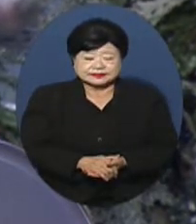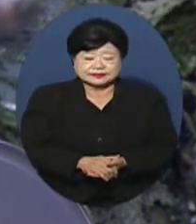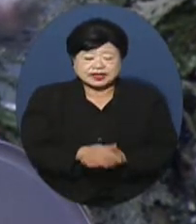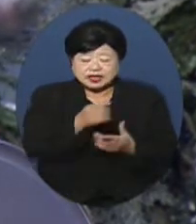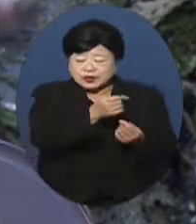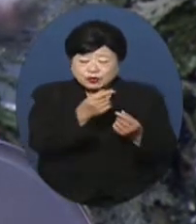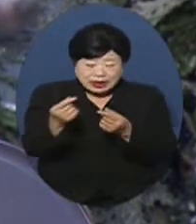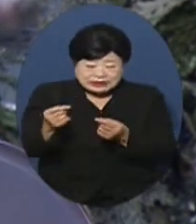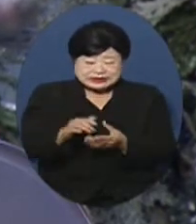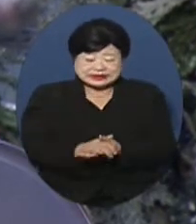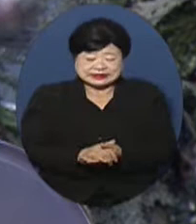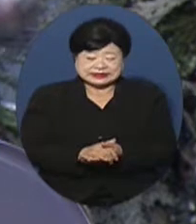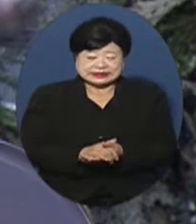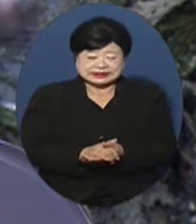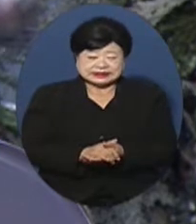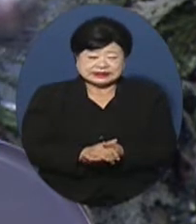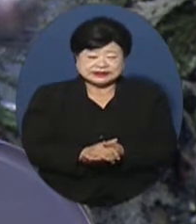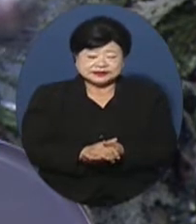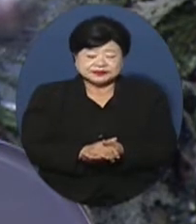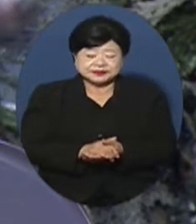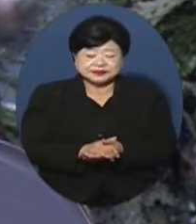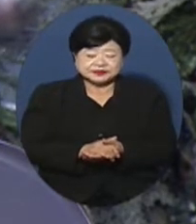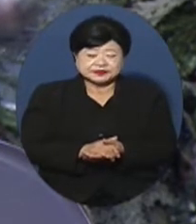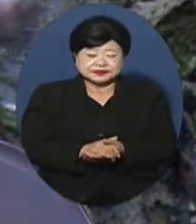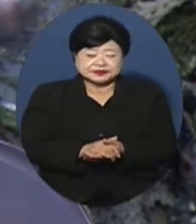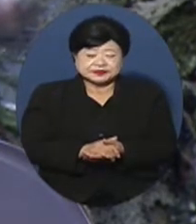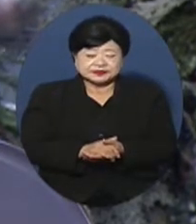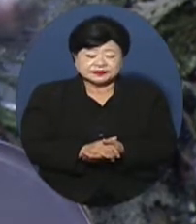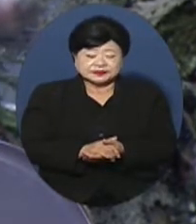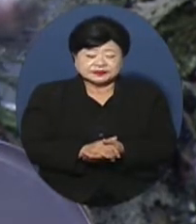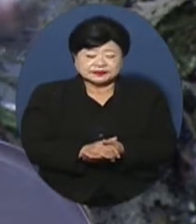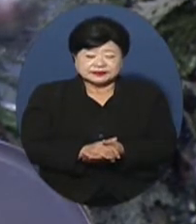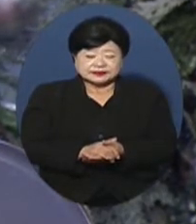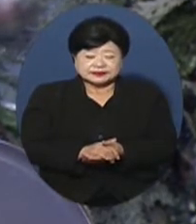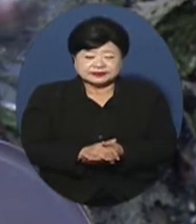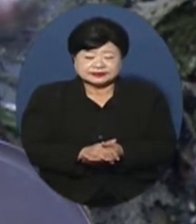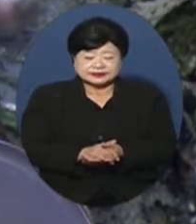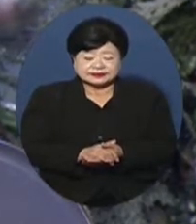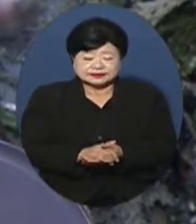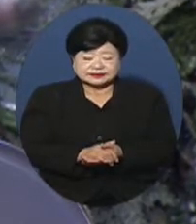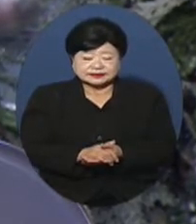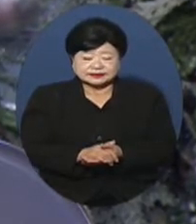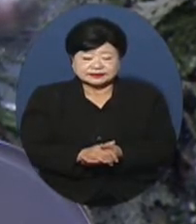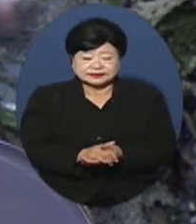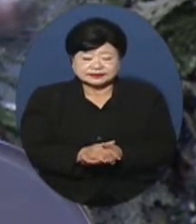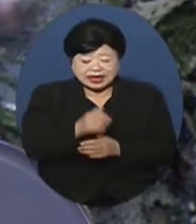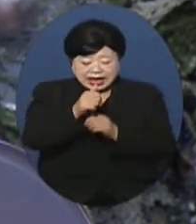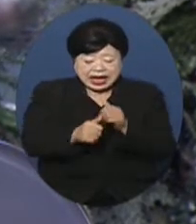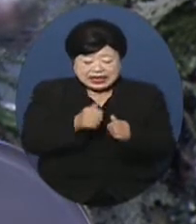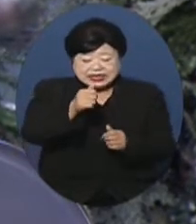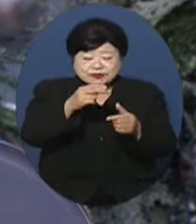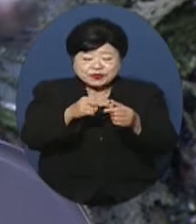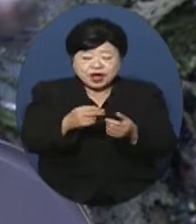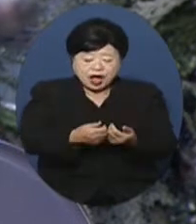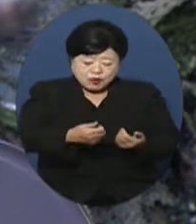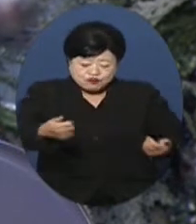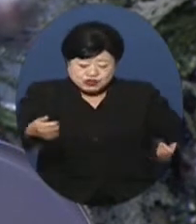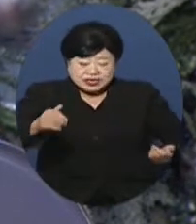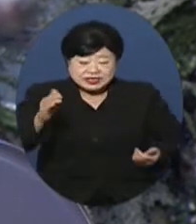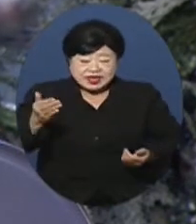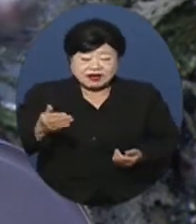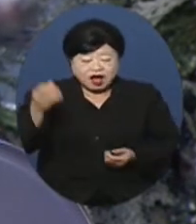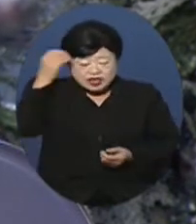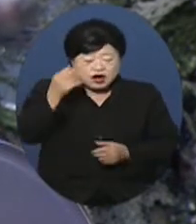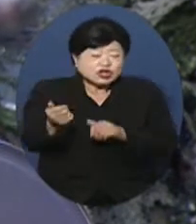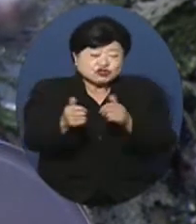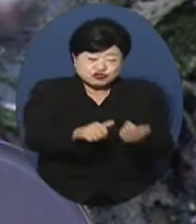이와 시 마찬가지로 빠이 하나님과 분리된 영이